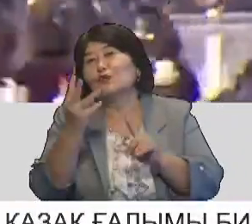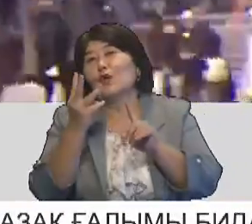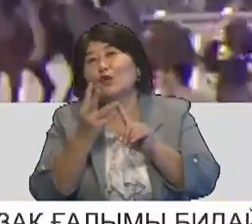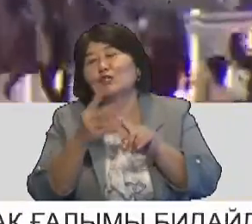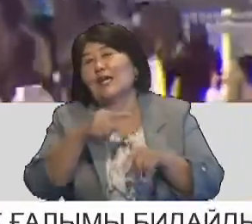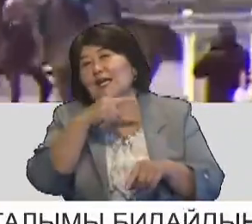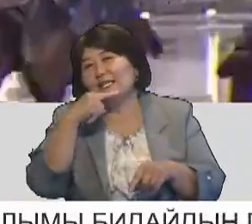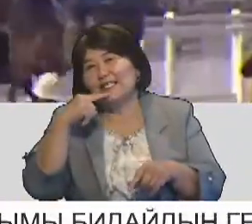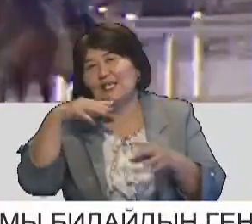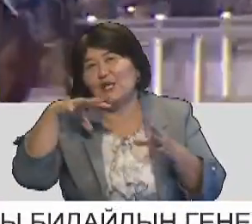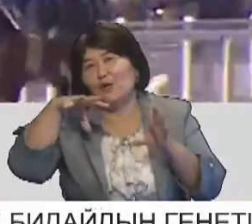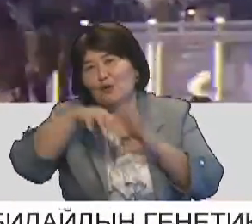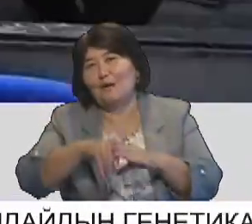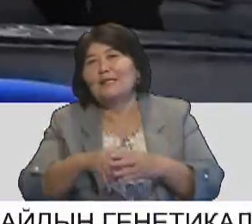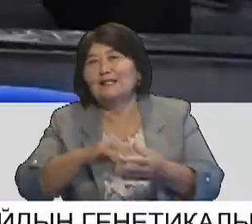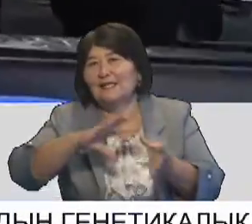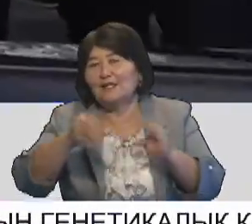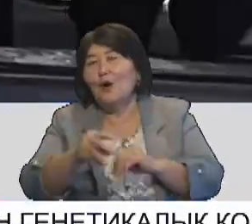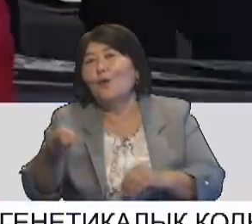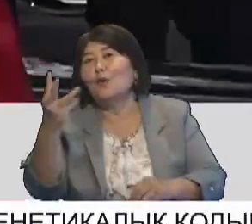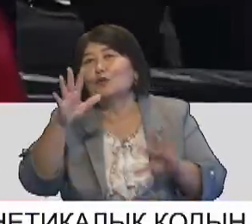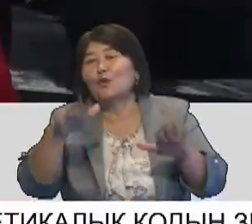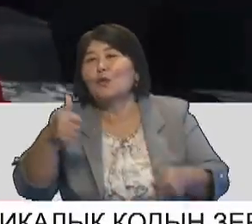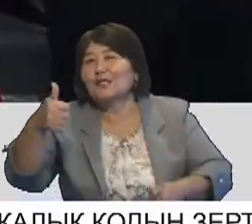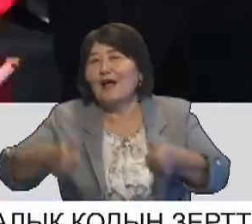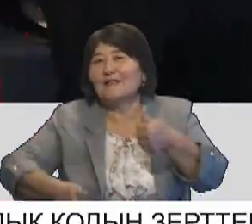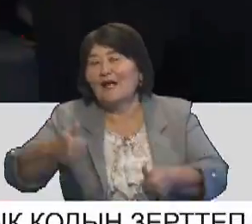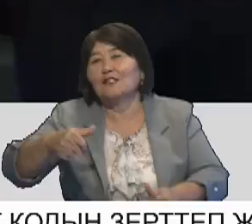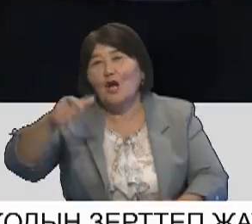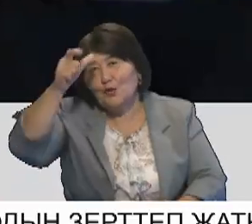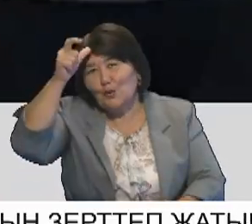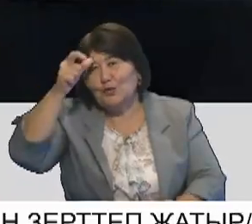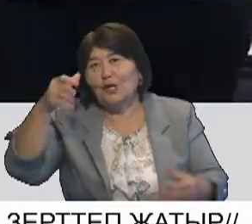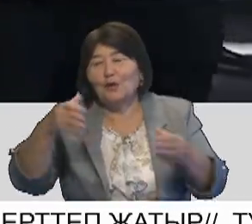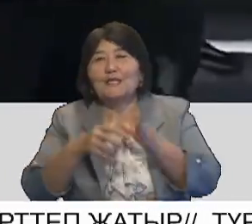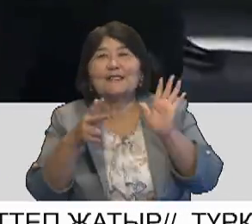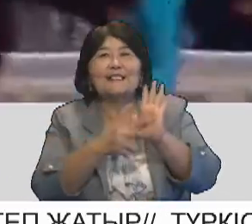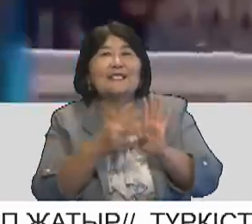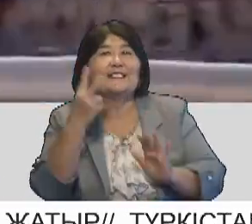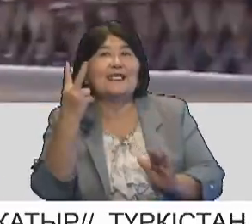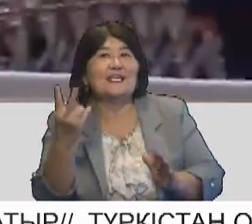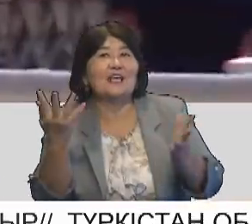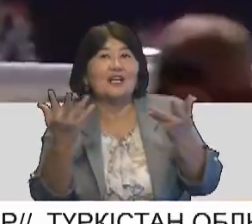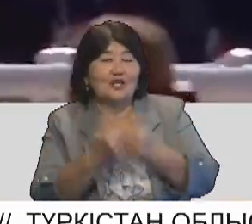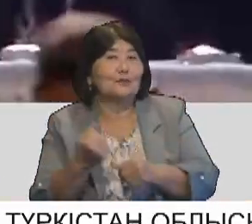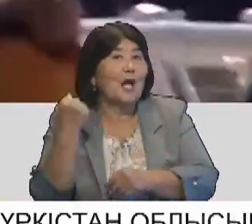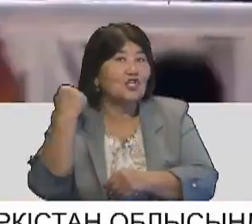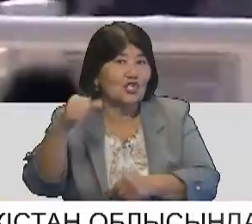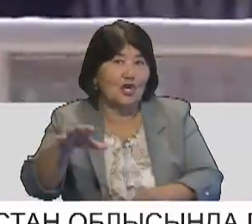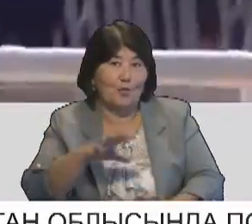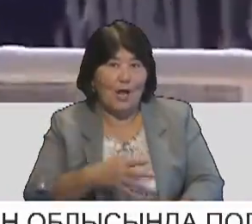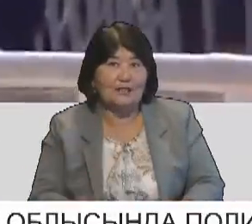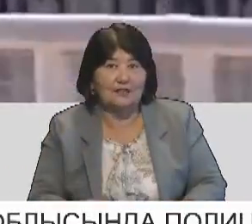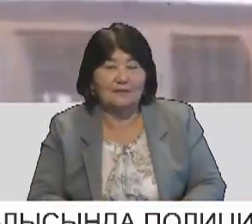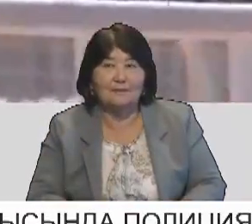Ресей құрамасы түйіндеді. Олар 3-ші орын үшін таласта Түркия құрамасын 8-2 есебімен жеңген болатын.